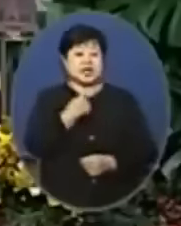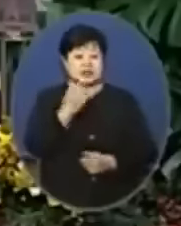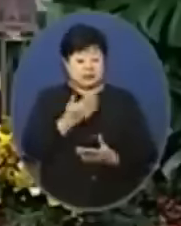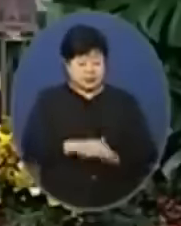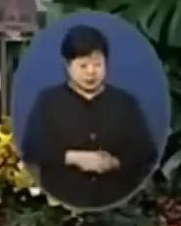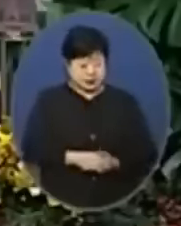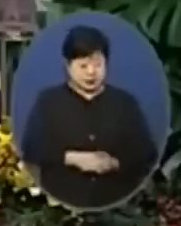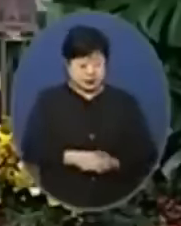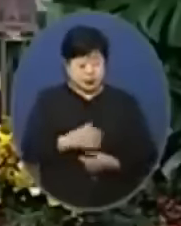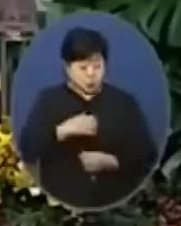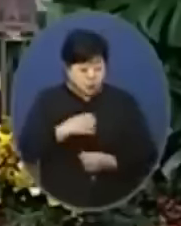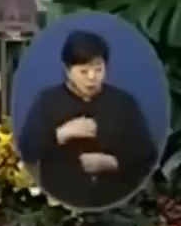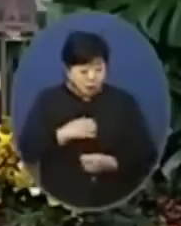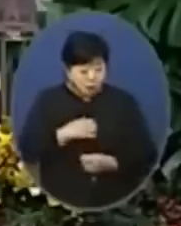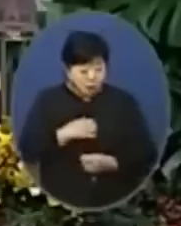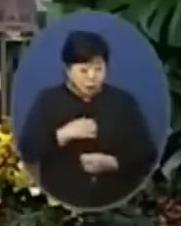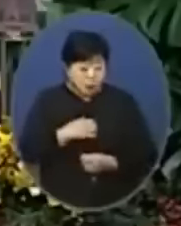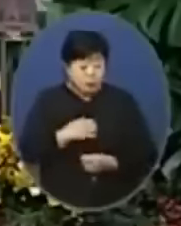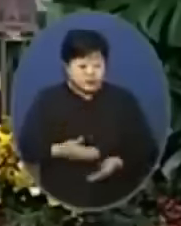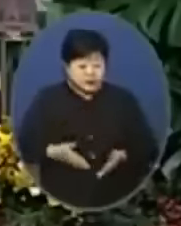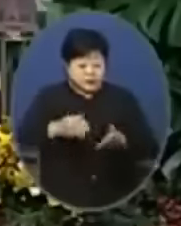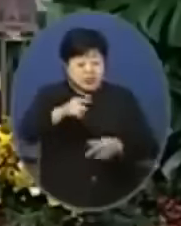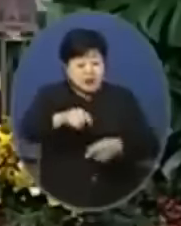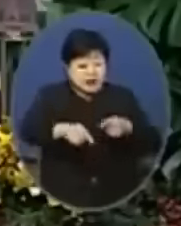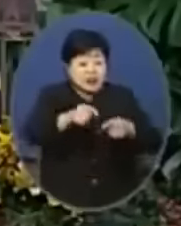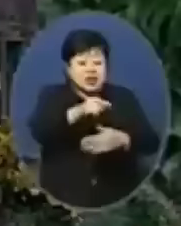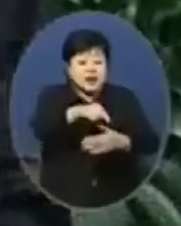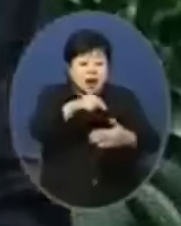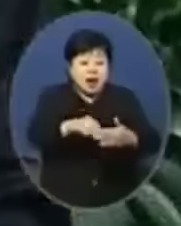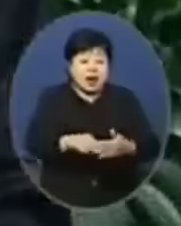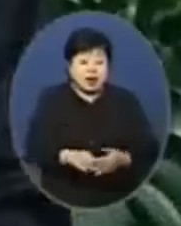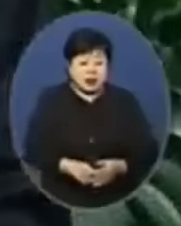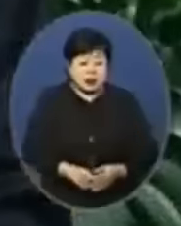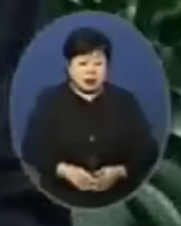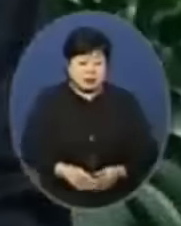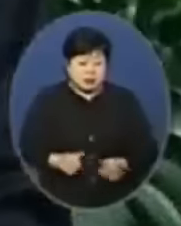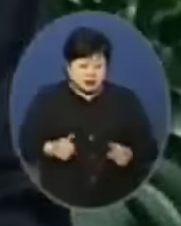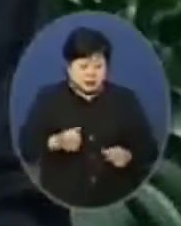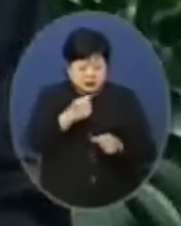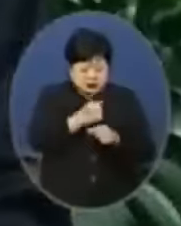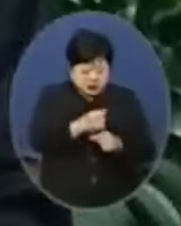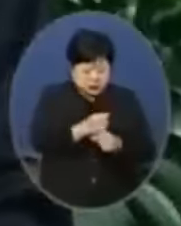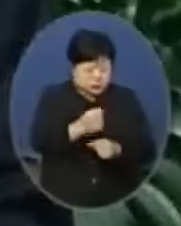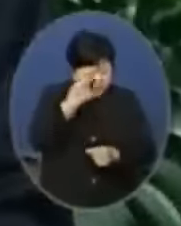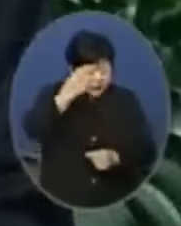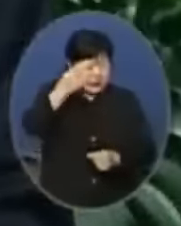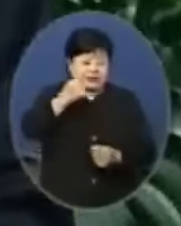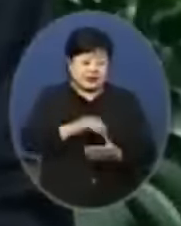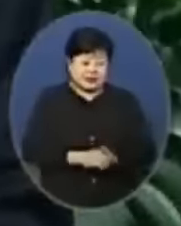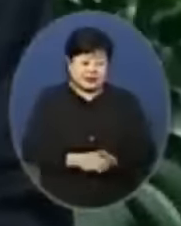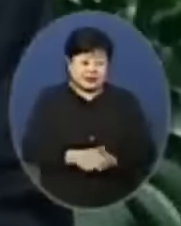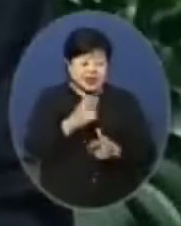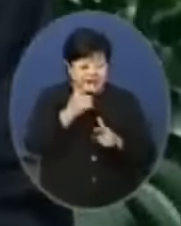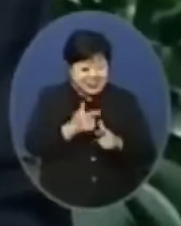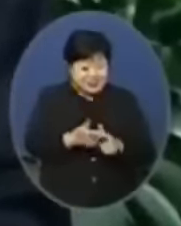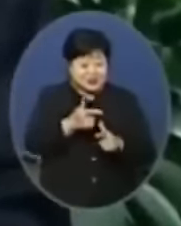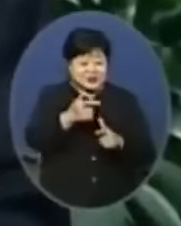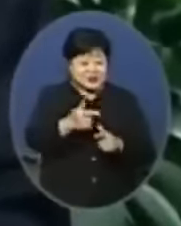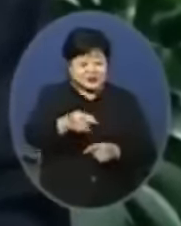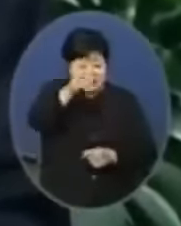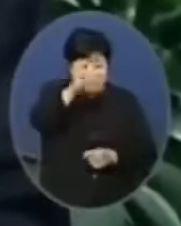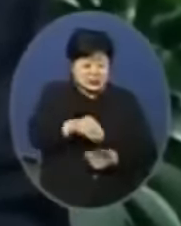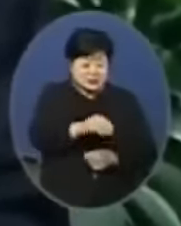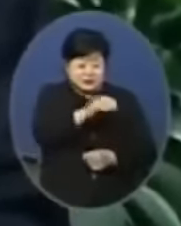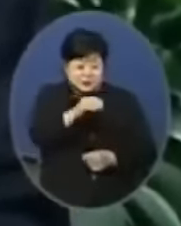없어요. 위험한 인생길을 걸어갈 때 마음속에 긍정적이고 적극적이고 창조적으로 생각해야 되는 것은 예수님이